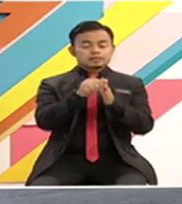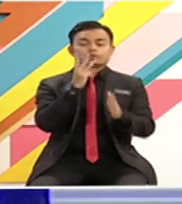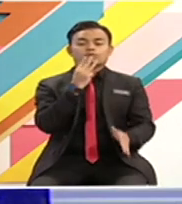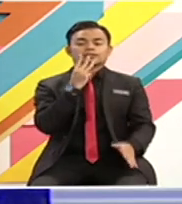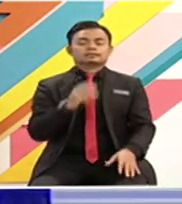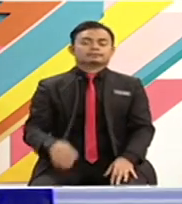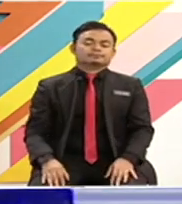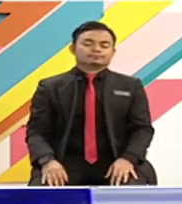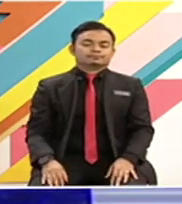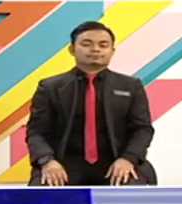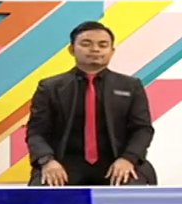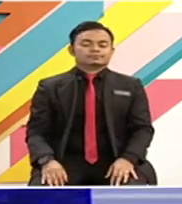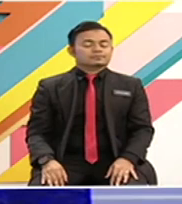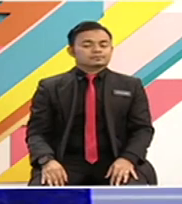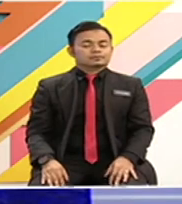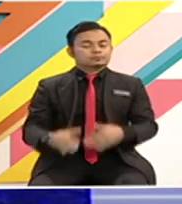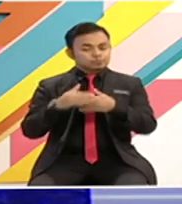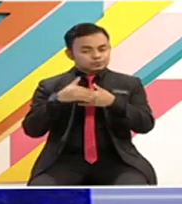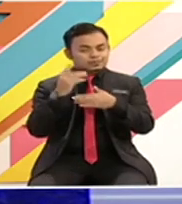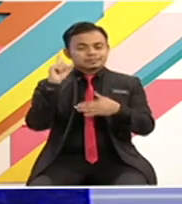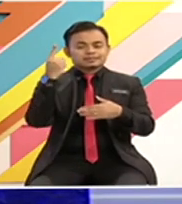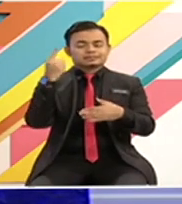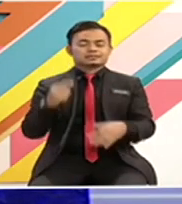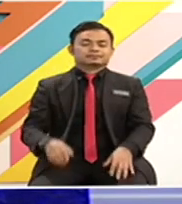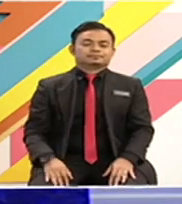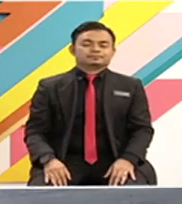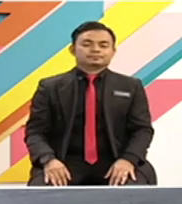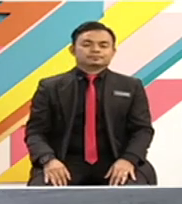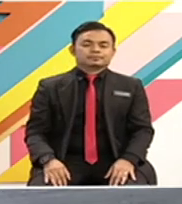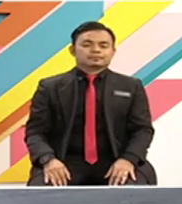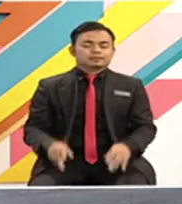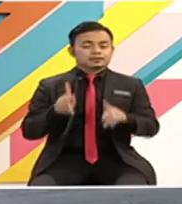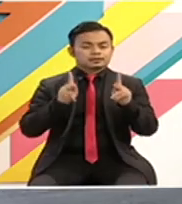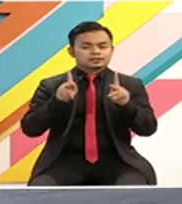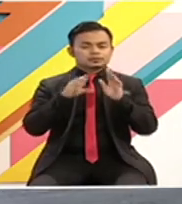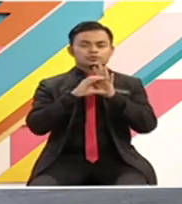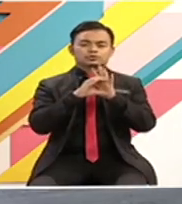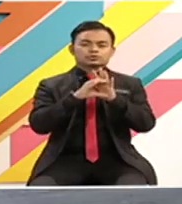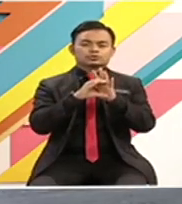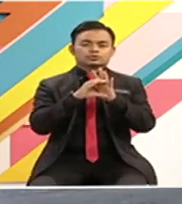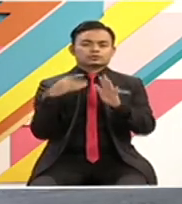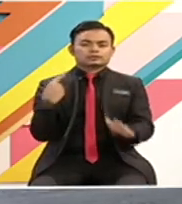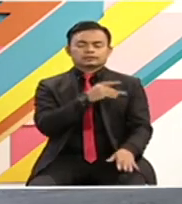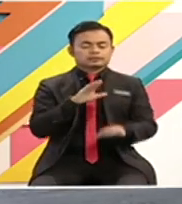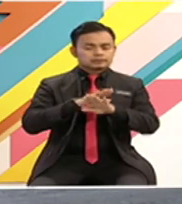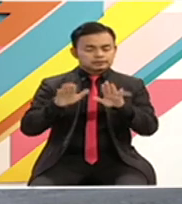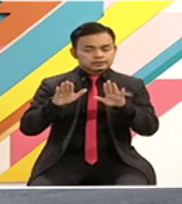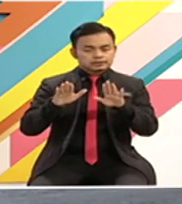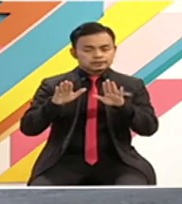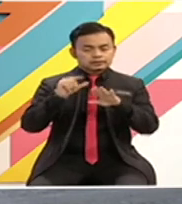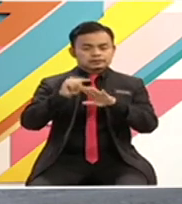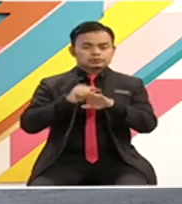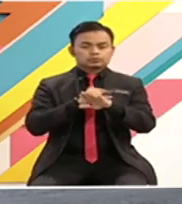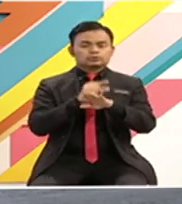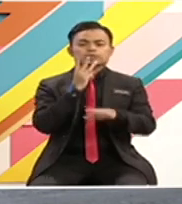begitu muda anak membuat kontrol AC gua Kalau contohnya kita tidak menggunakan perbedaan warna